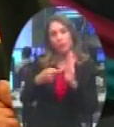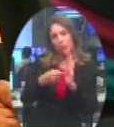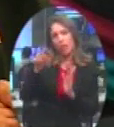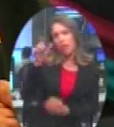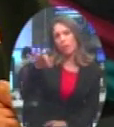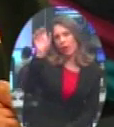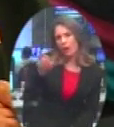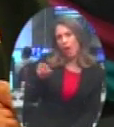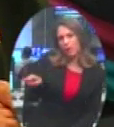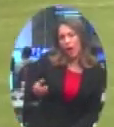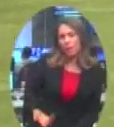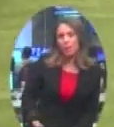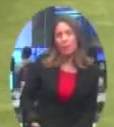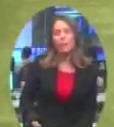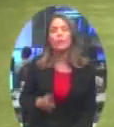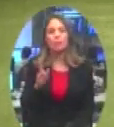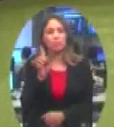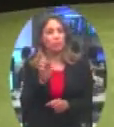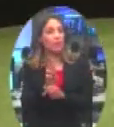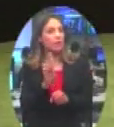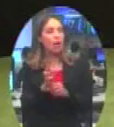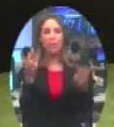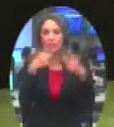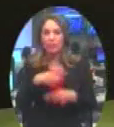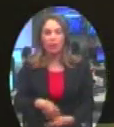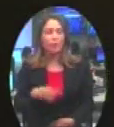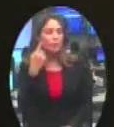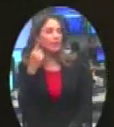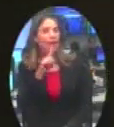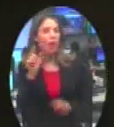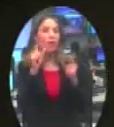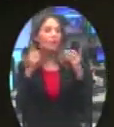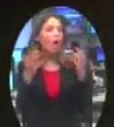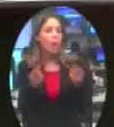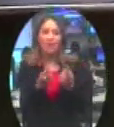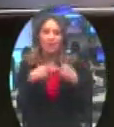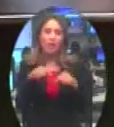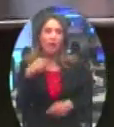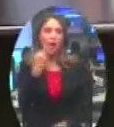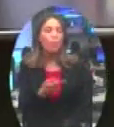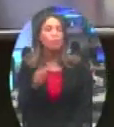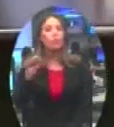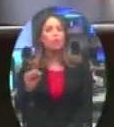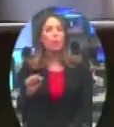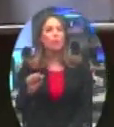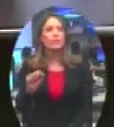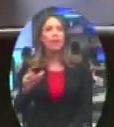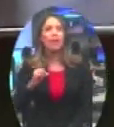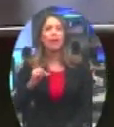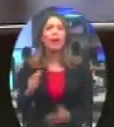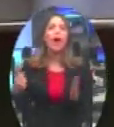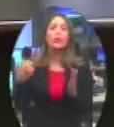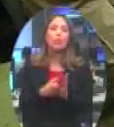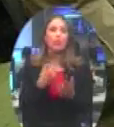הרבה נדרשת בגיבושו של ההסדר. העמדה הזו לא הפתיעה רבים מהוועדה שטענו כי סלומיאנסקי חיכה איתה עד לסוף הדיון